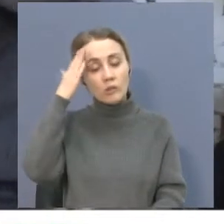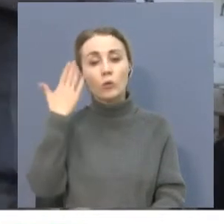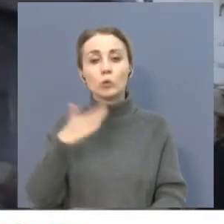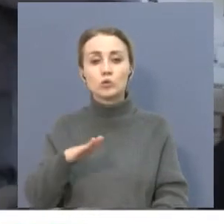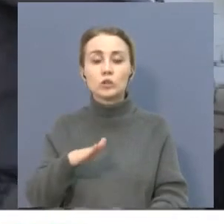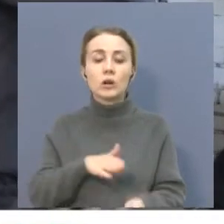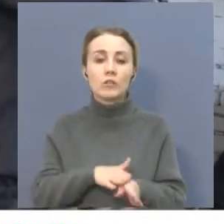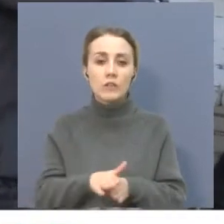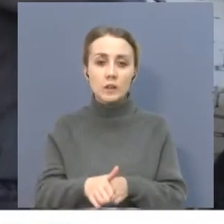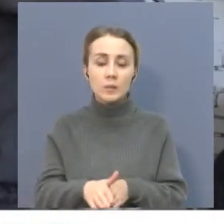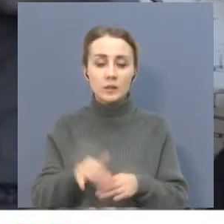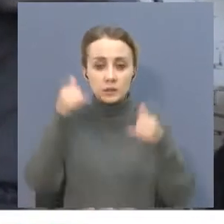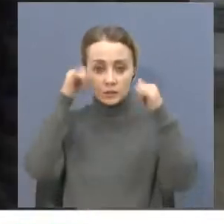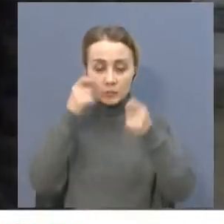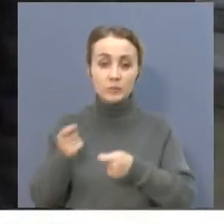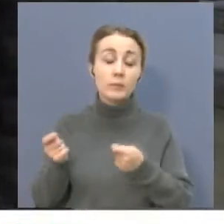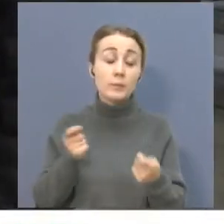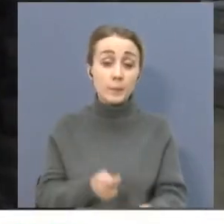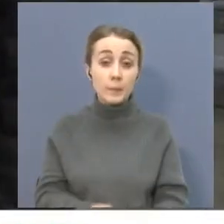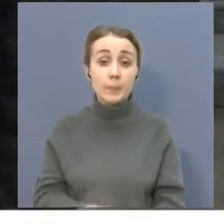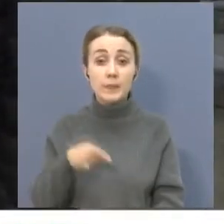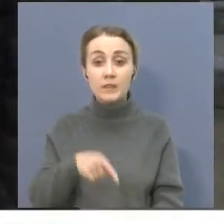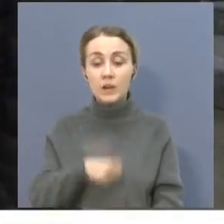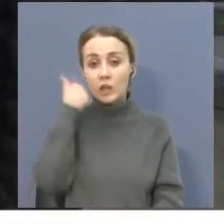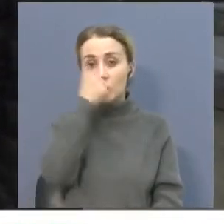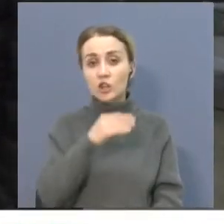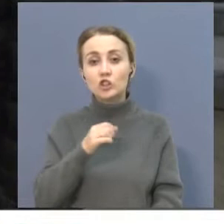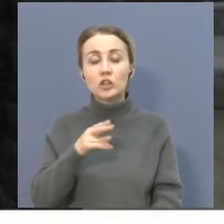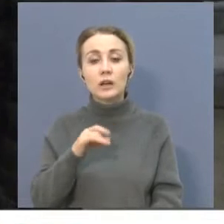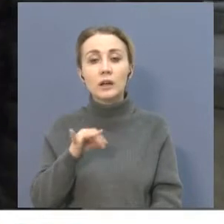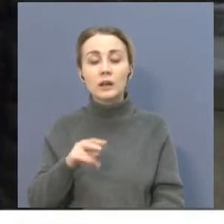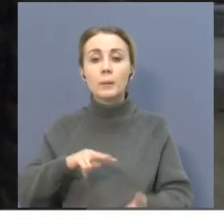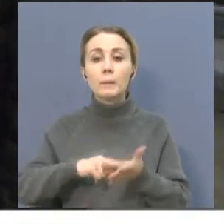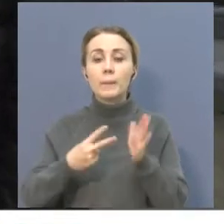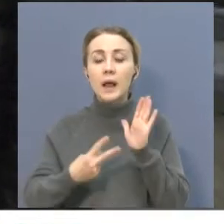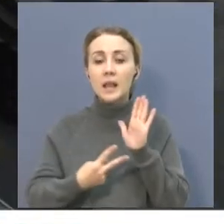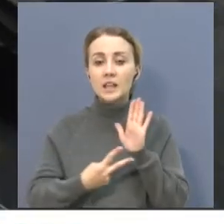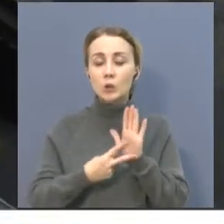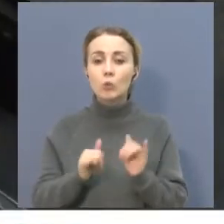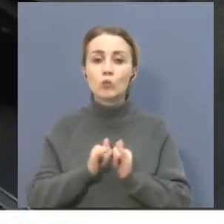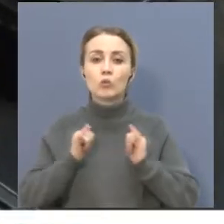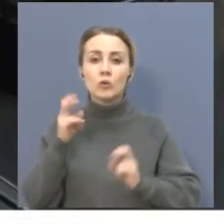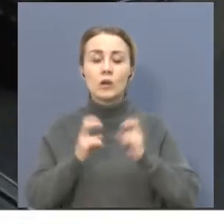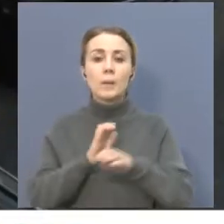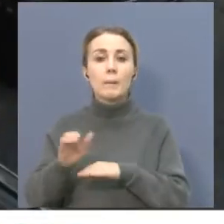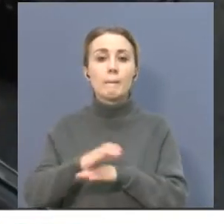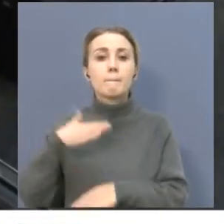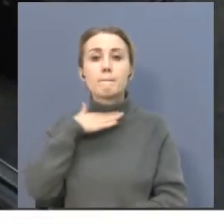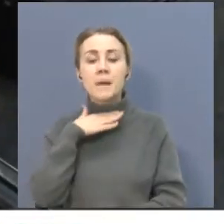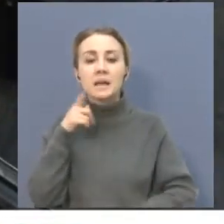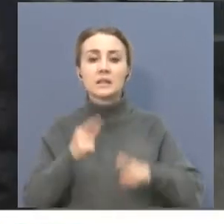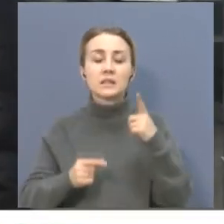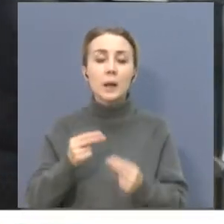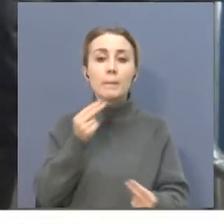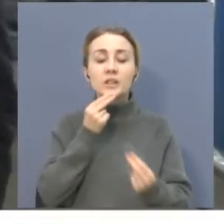Биыл жарқайыңдықтар ет, сүт пен жұмыртқа өндірісін ұлғайтуды көздеп отыр. Облыс әкімі мал шаруашылығы мен қайта өңдеу өнеркәсібін